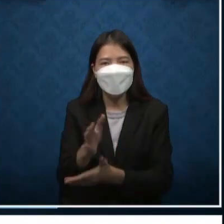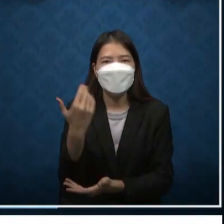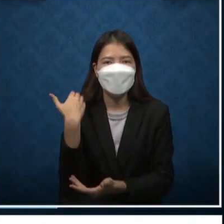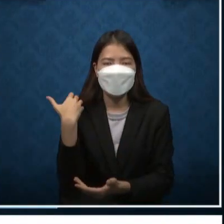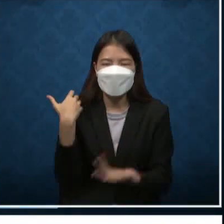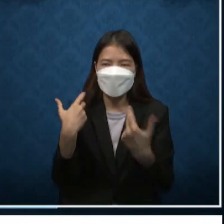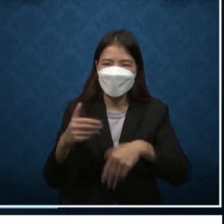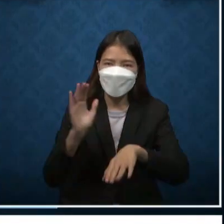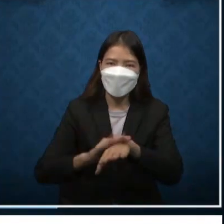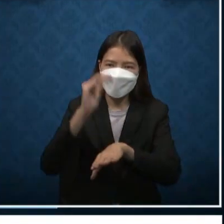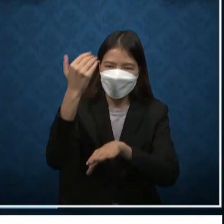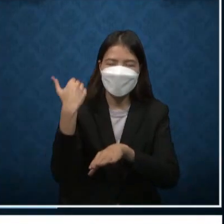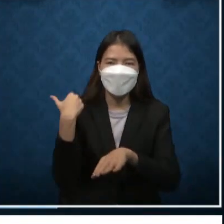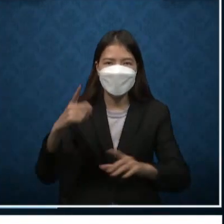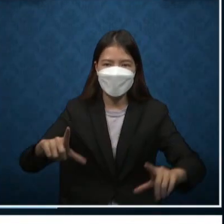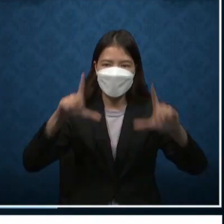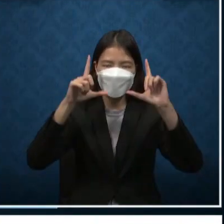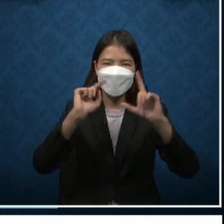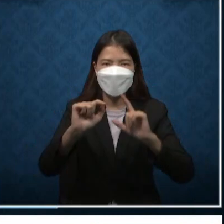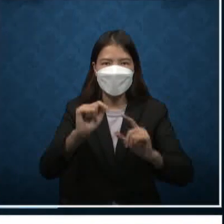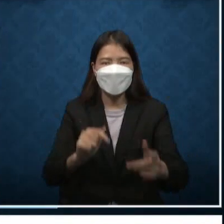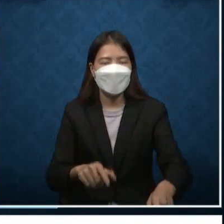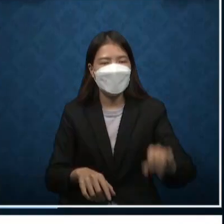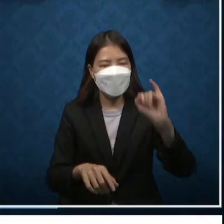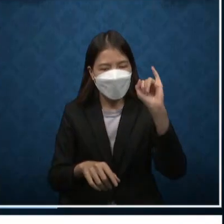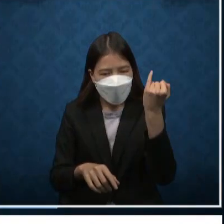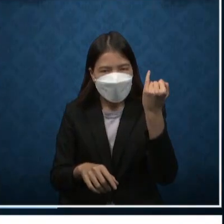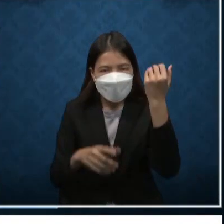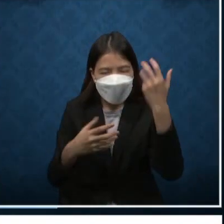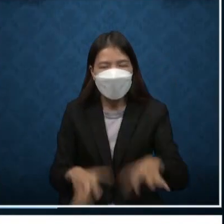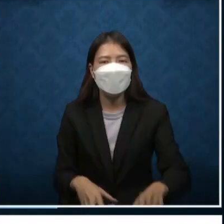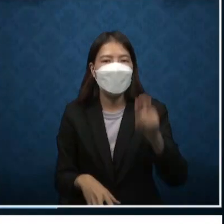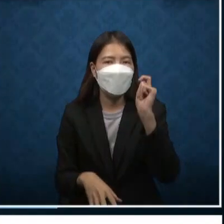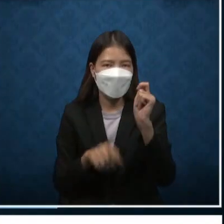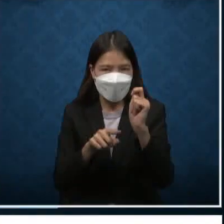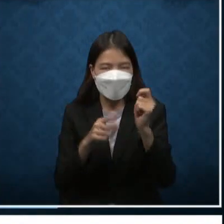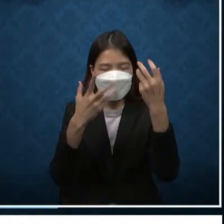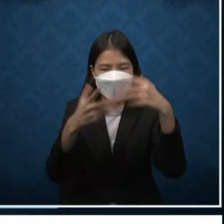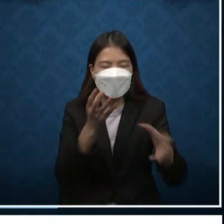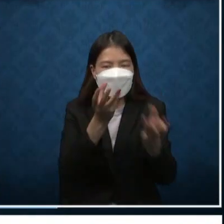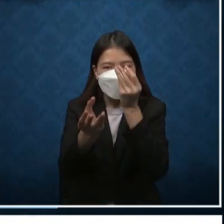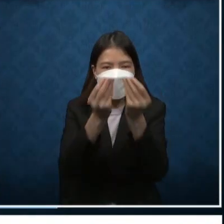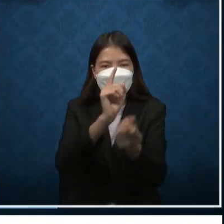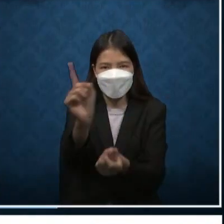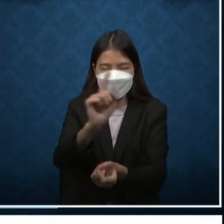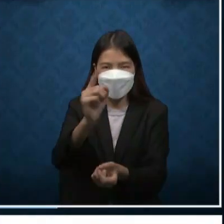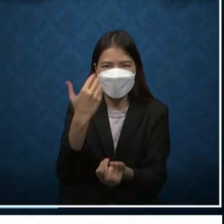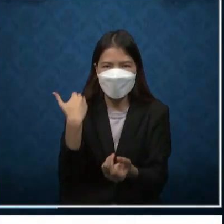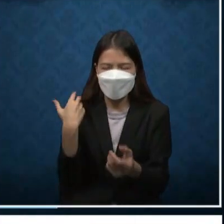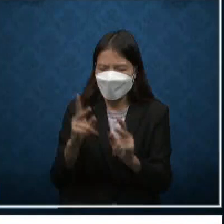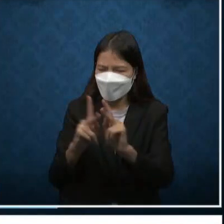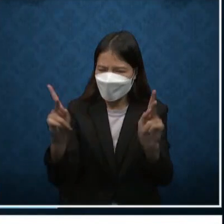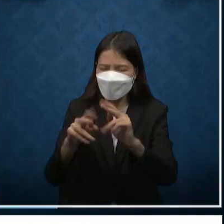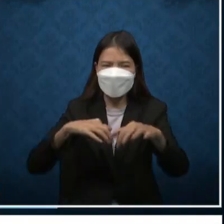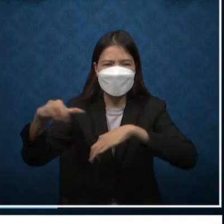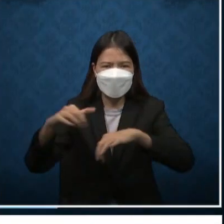ทั้งในระดับจัหวัด และในระดับอาลเภอวิธีการพินาศึษาอีกหนึ่เรื่คือทางกลมาที่การได้